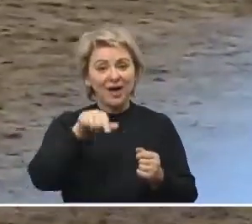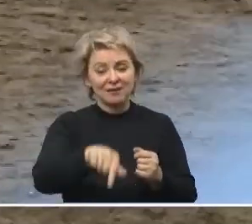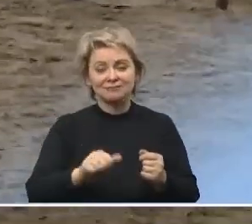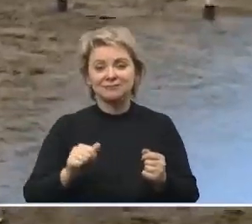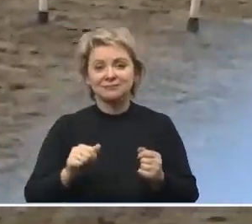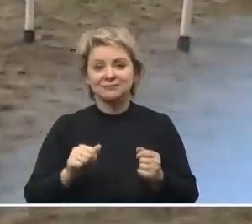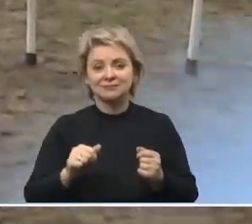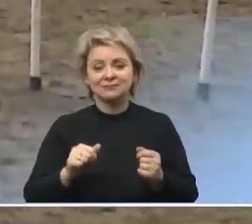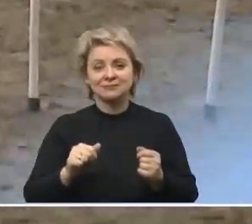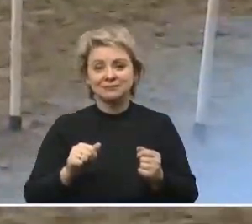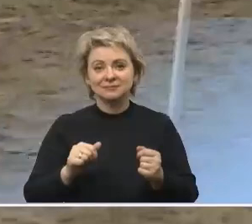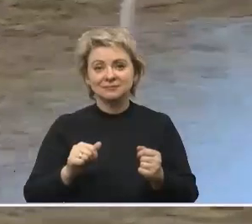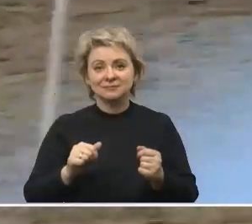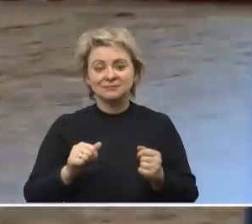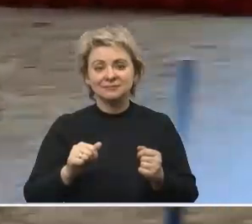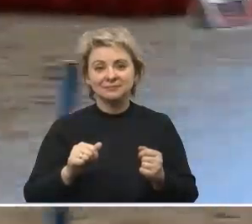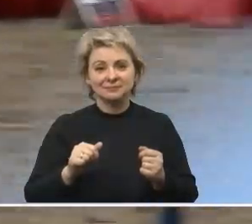сюда! Вперед, хоп!